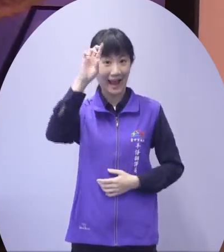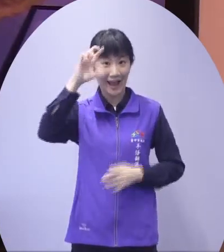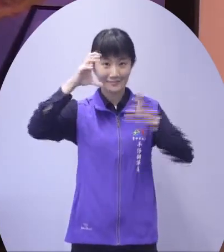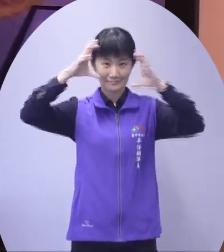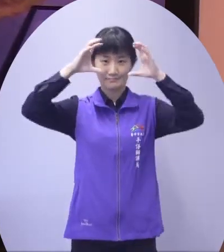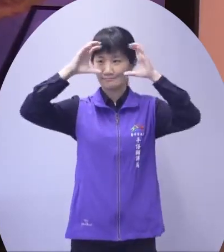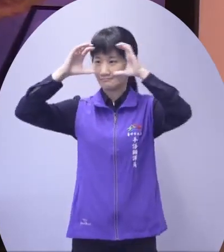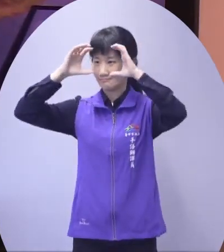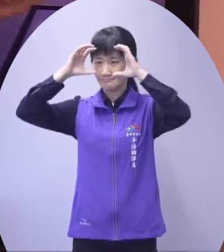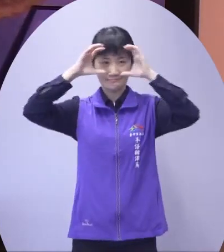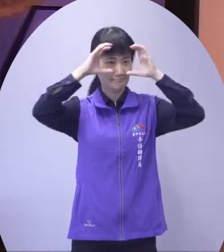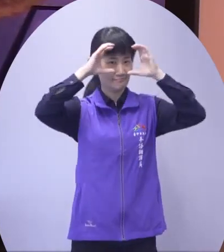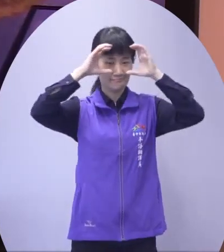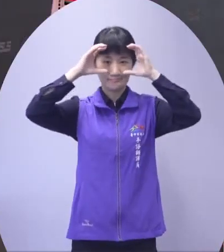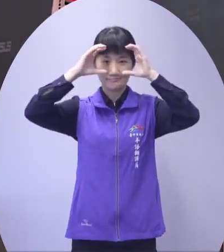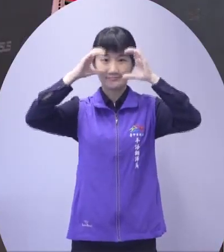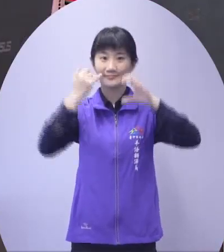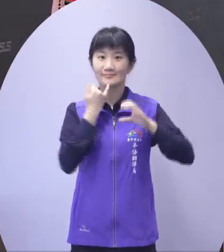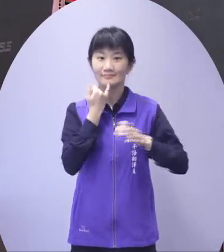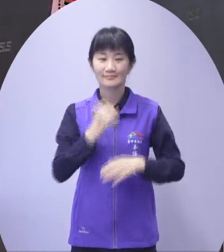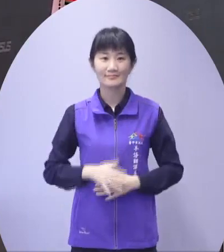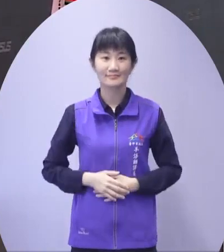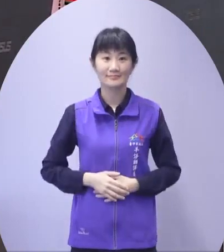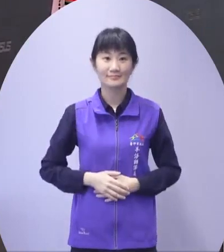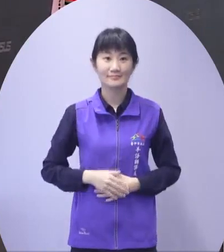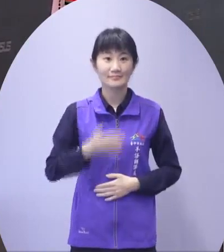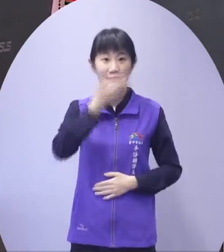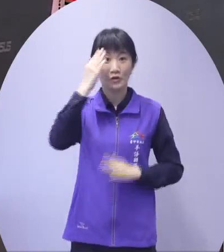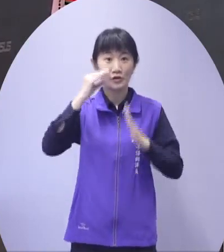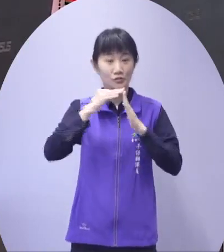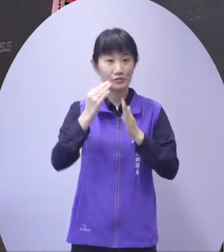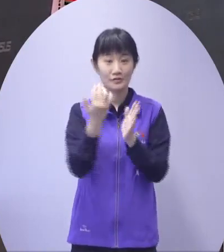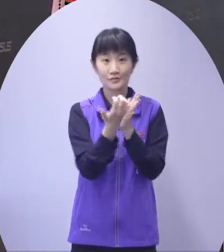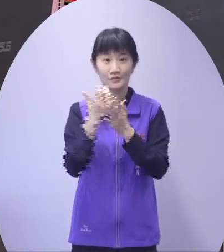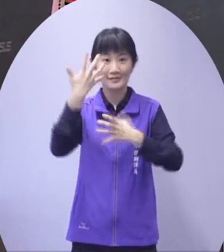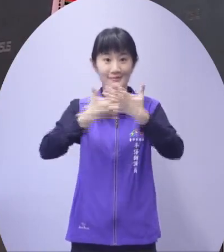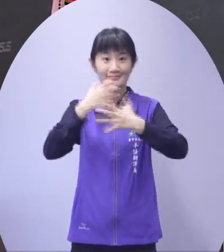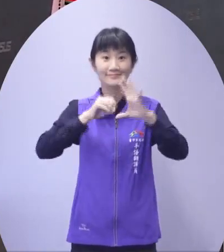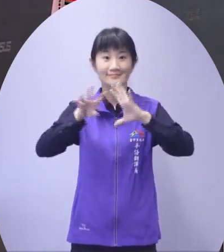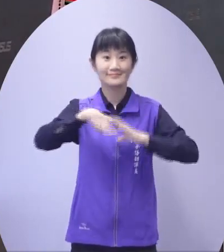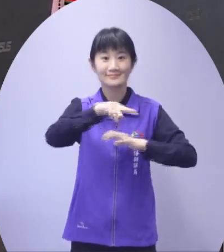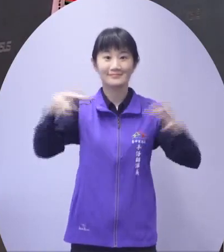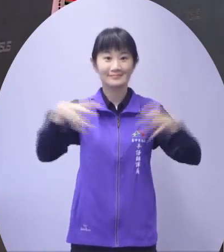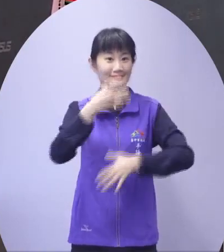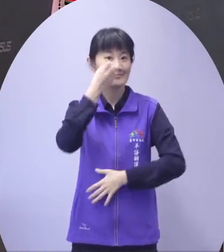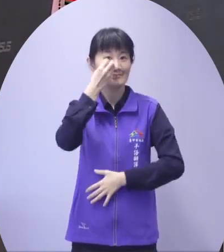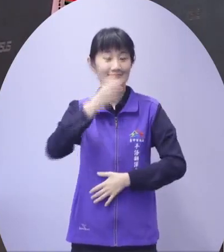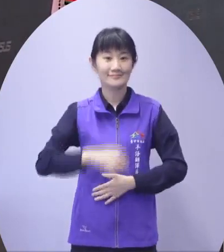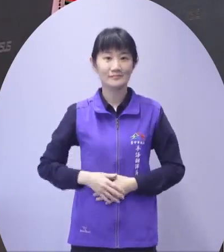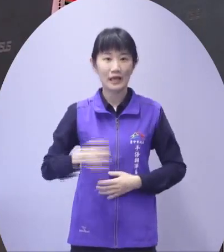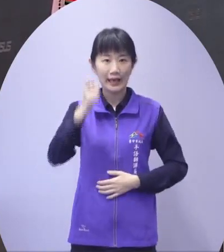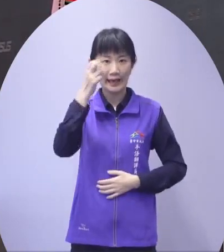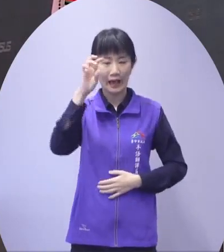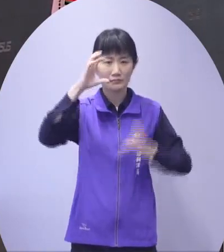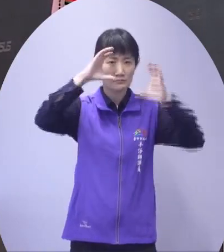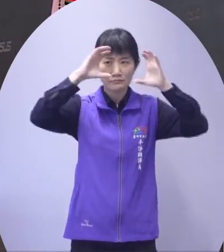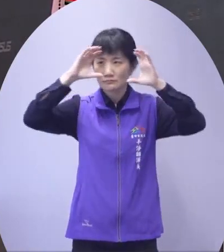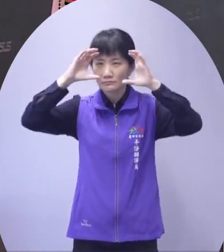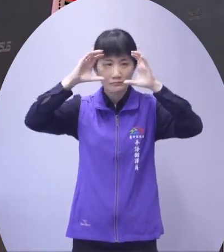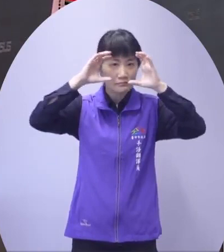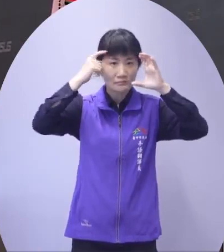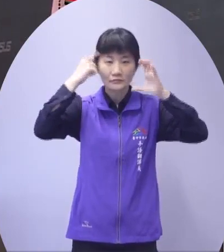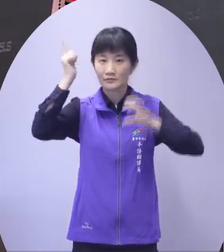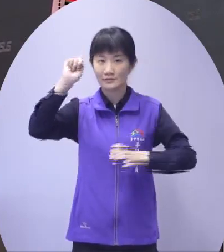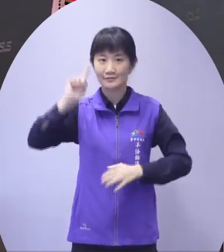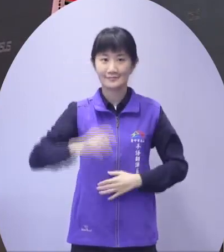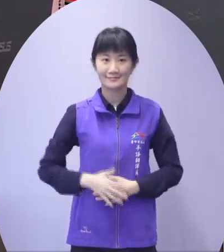实境的科技观展。那管理局这边准备了一支影片哦，请大家一起来欣赏，大概什么样叫做 AR 扩增实境的科